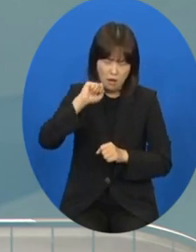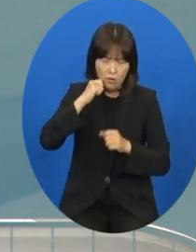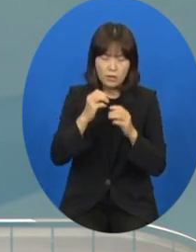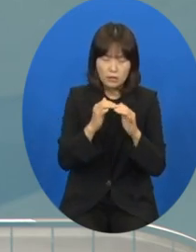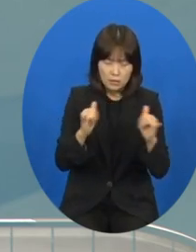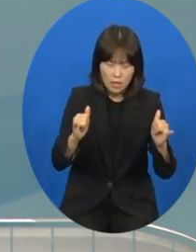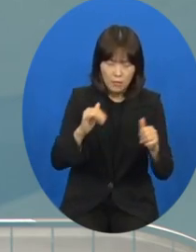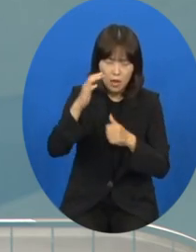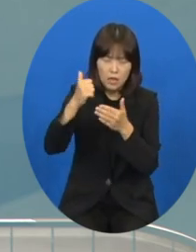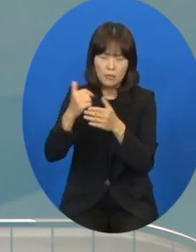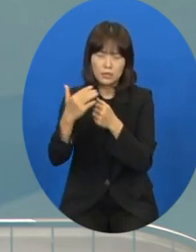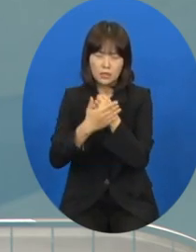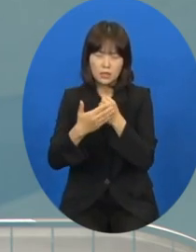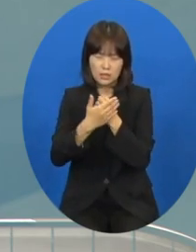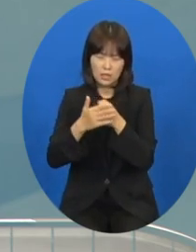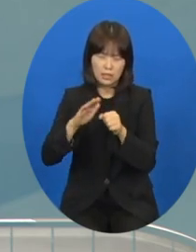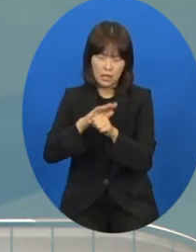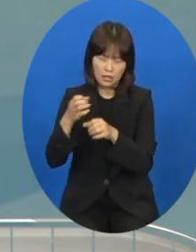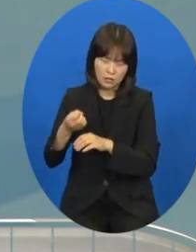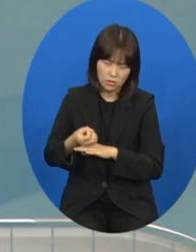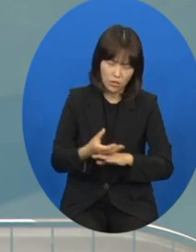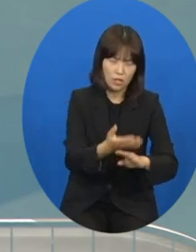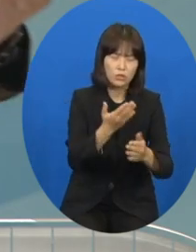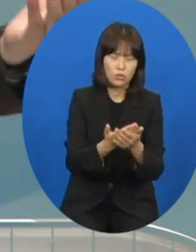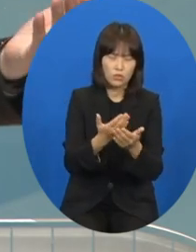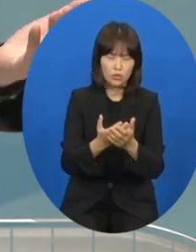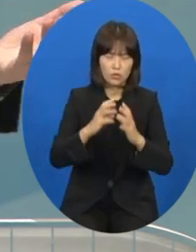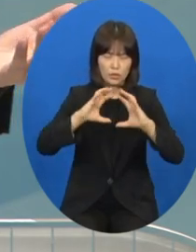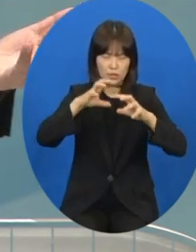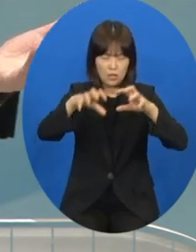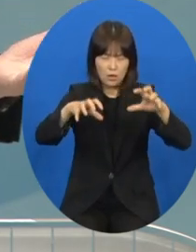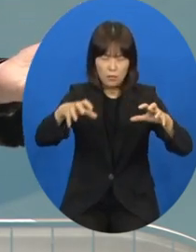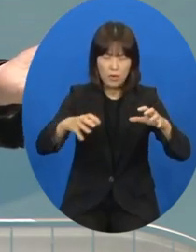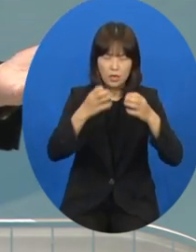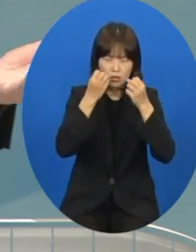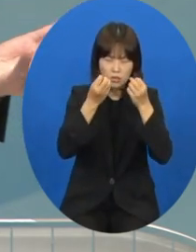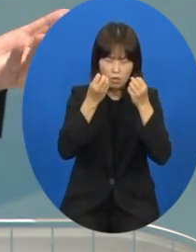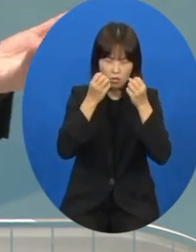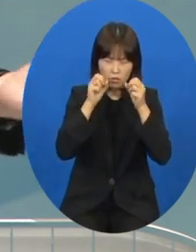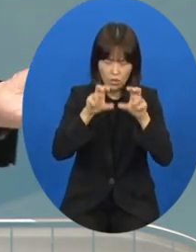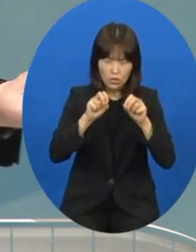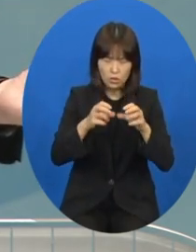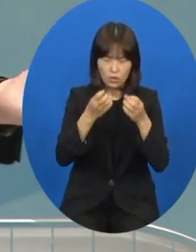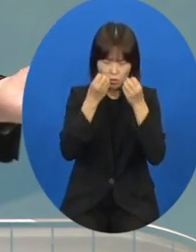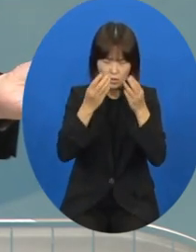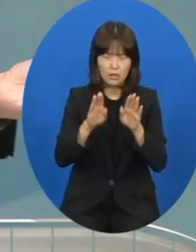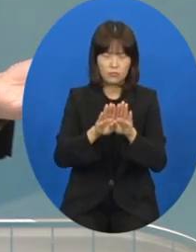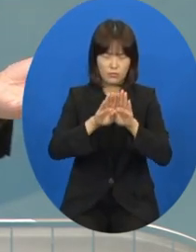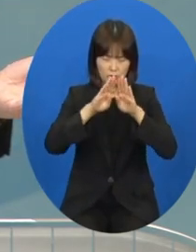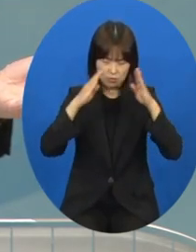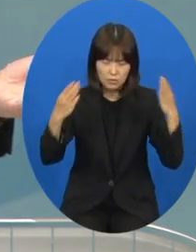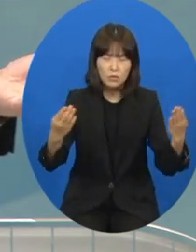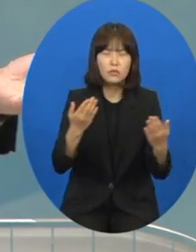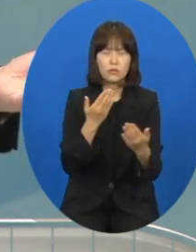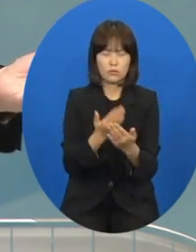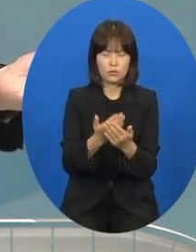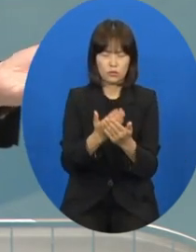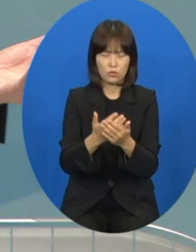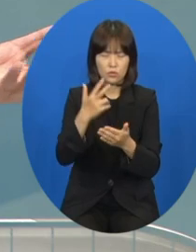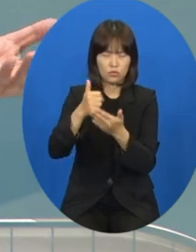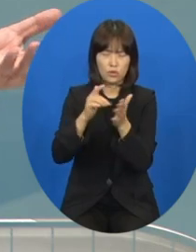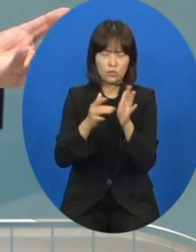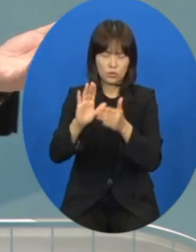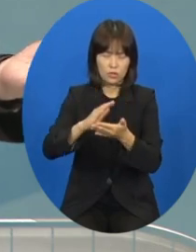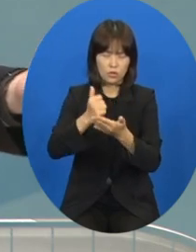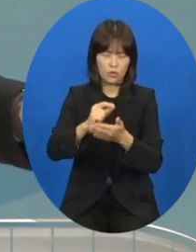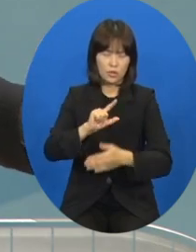손길이 전해지게 하소서. 세계 열방의 선교의 세문이 활짝 열리게 하소서. 주 예수